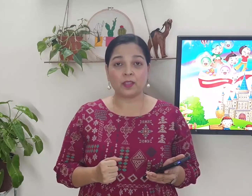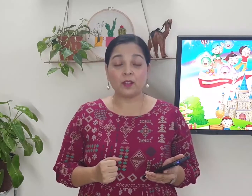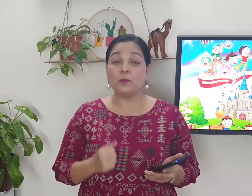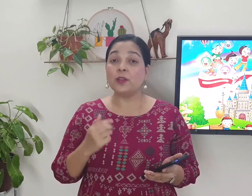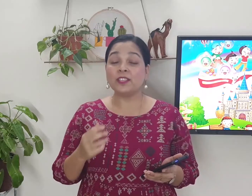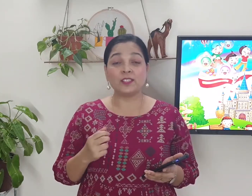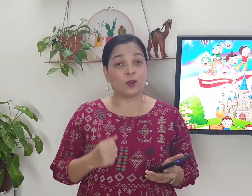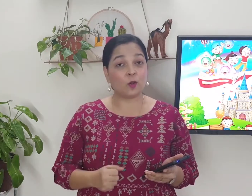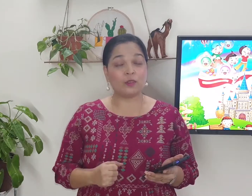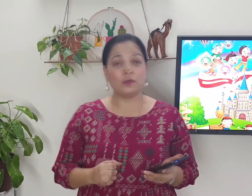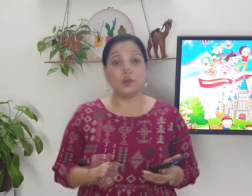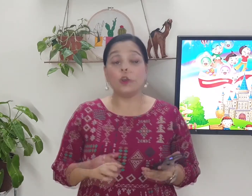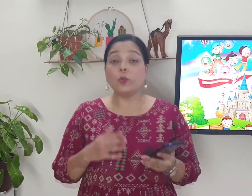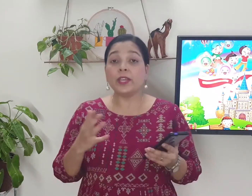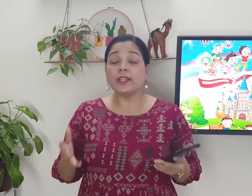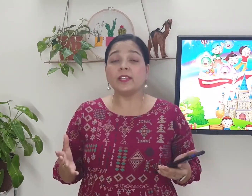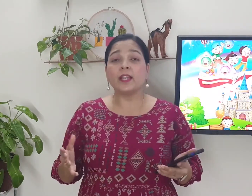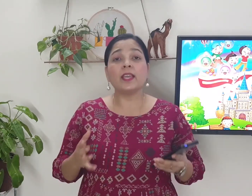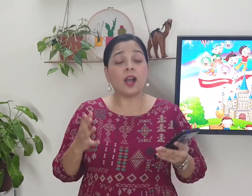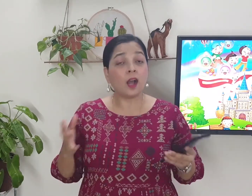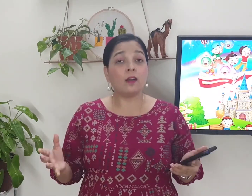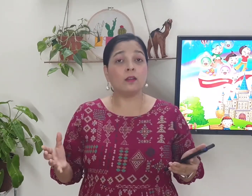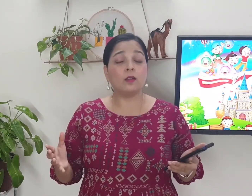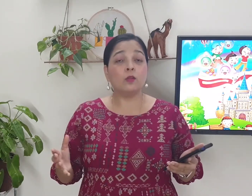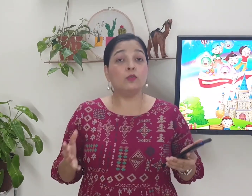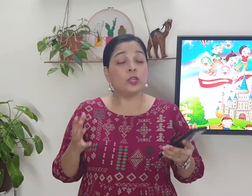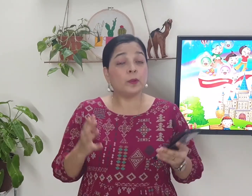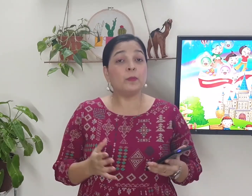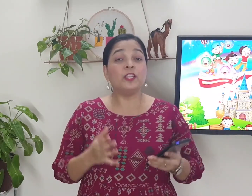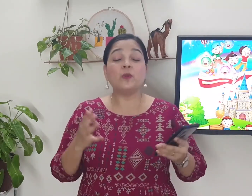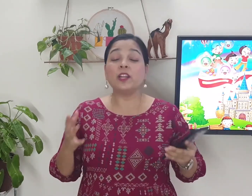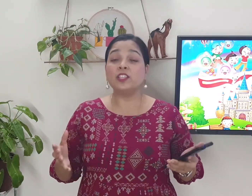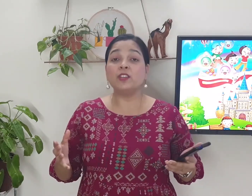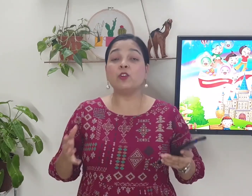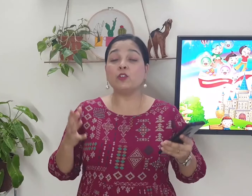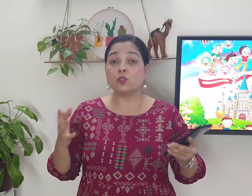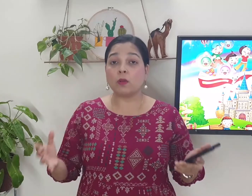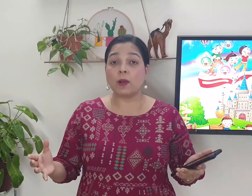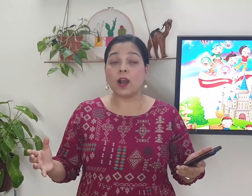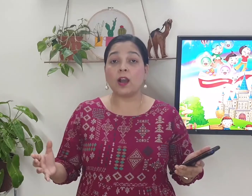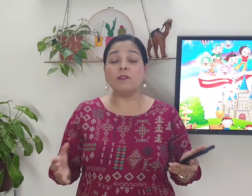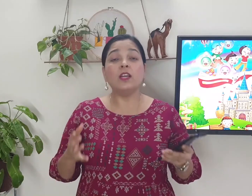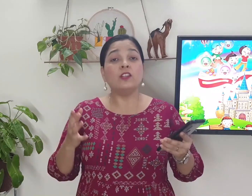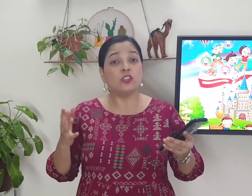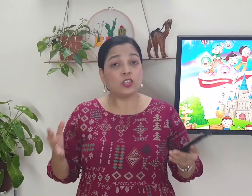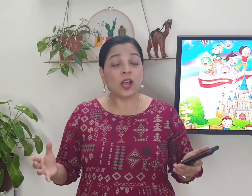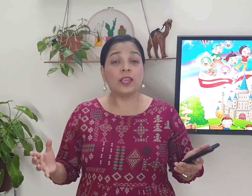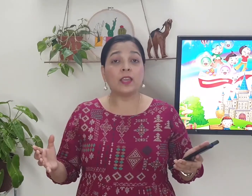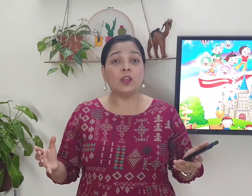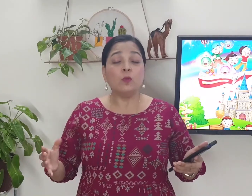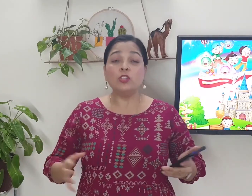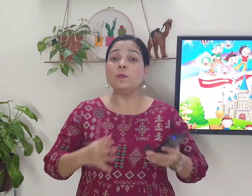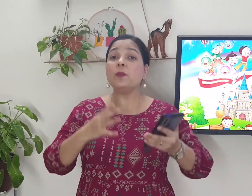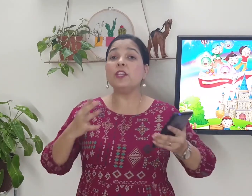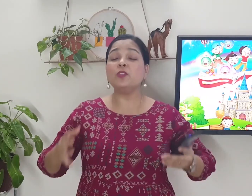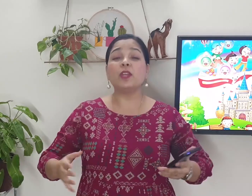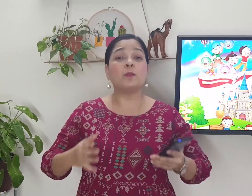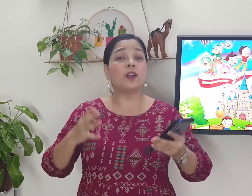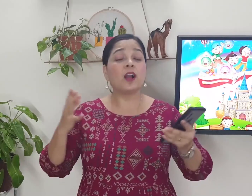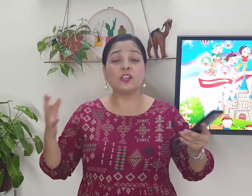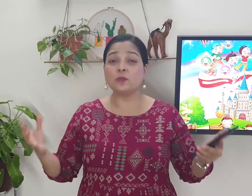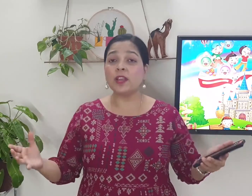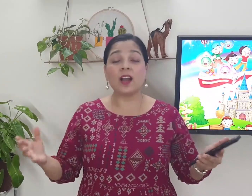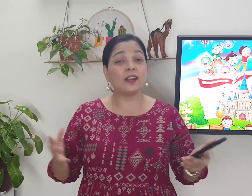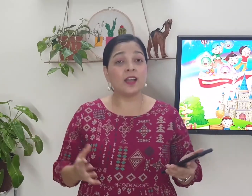हालेलुया. प्रेज द लॉर्ड. हो, इथे तुम्ही सांगू शकता, मला परमेश्वराचं जीवन, त्याचा स्वभाव पाहिजे, मला